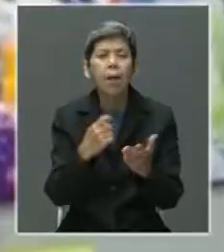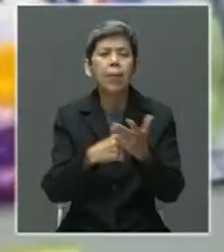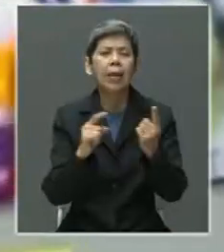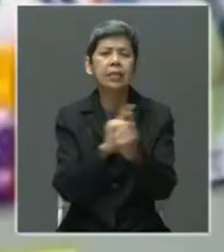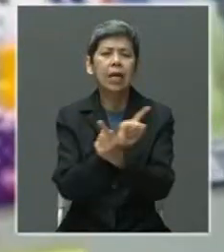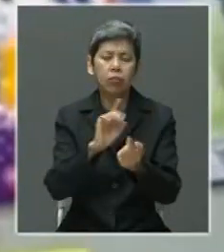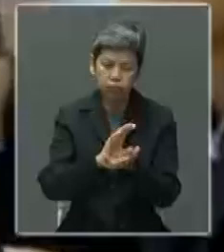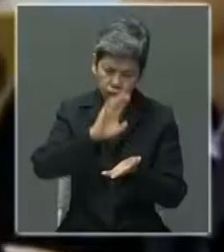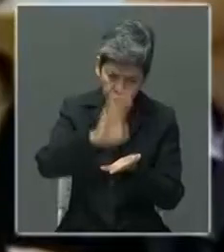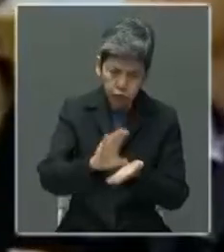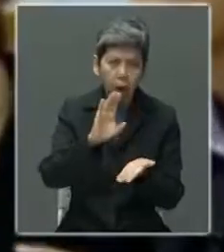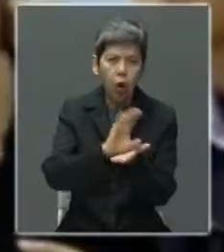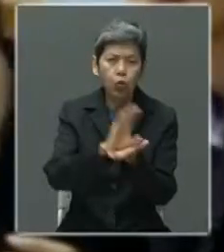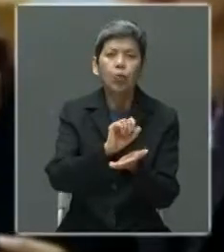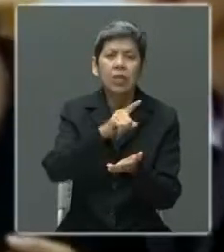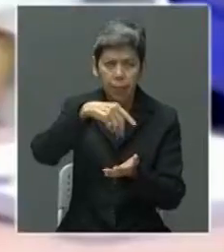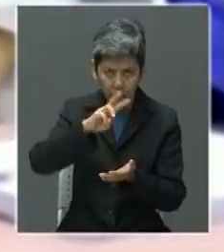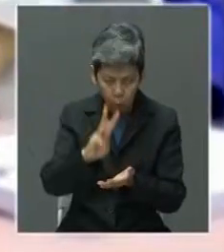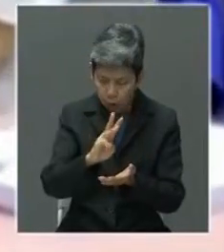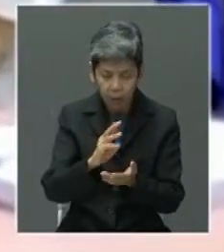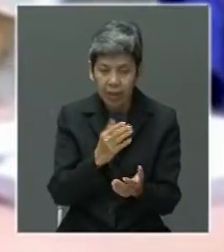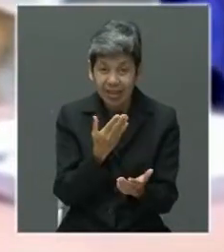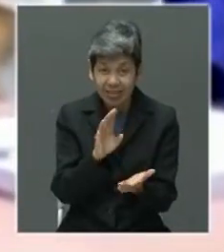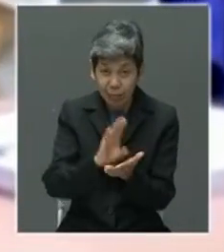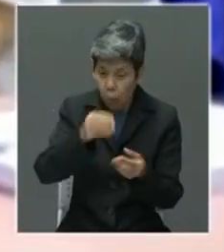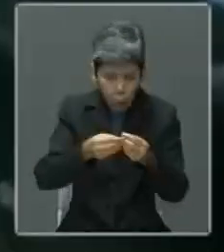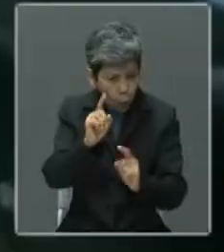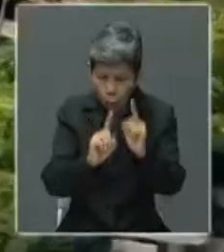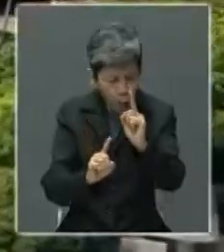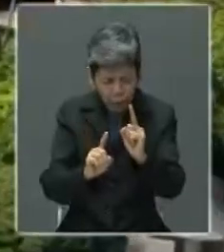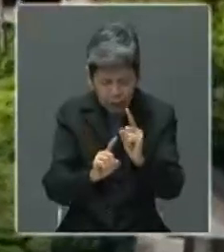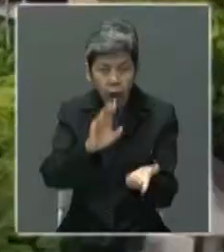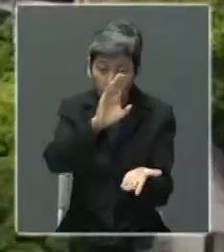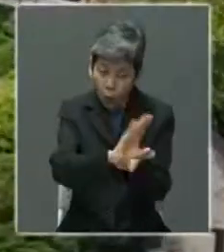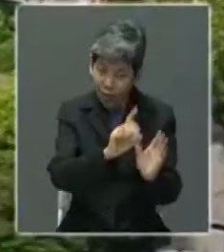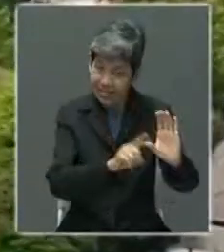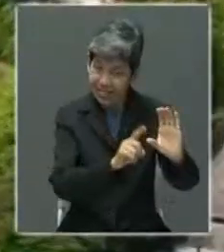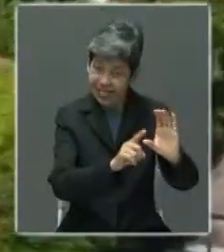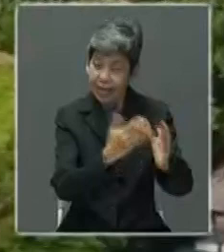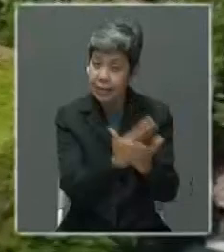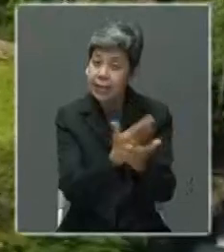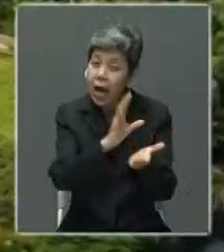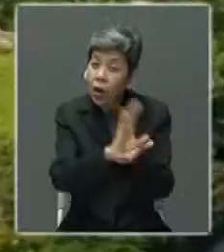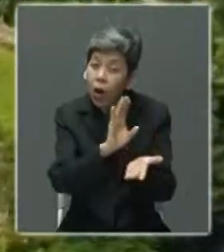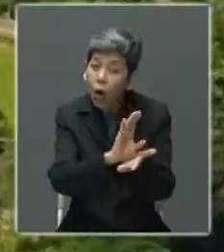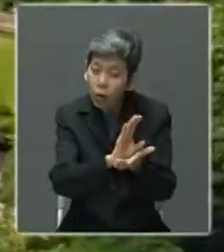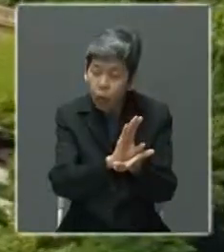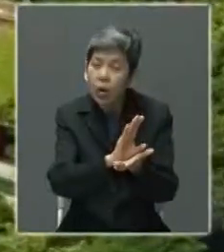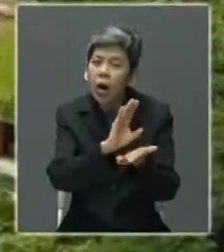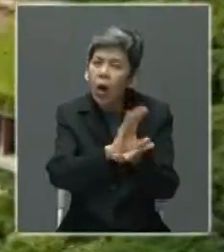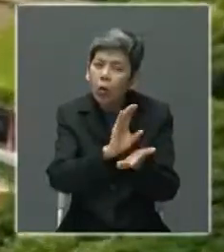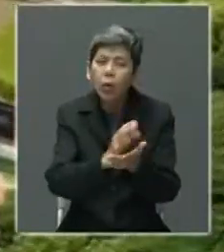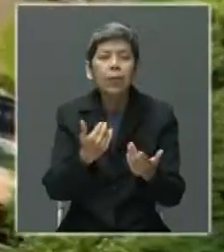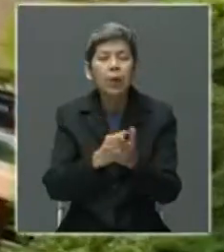คมนั้นลงทุนในกองทุนศรีพันวาไม่ใช่ลงทุนหุ้นกองทุนนี้เป็นฟรีโฮลนะครับ